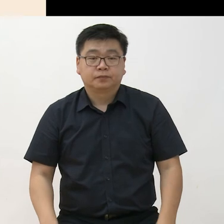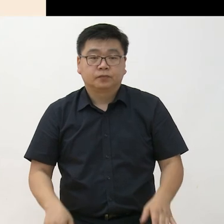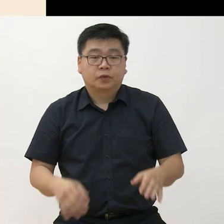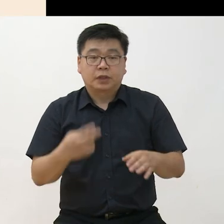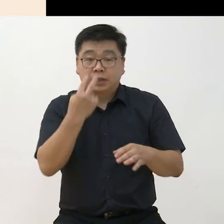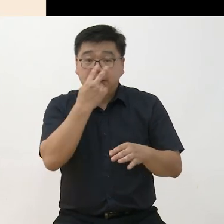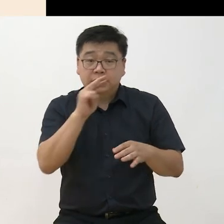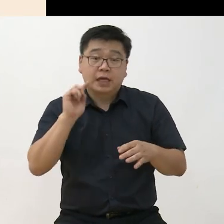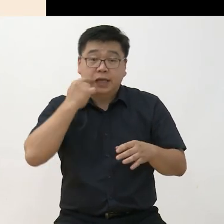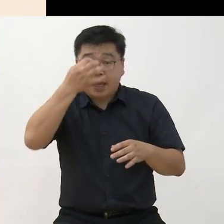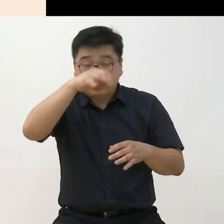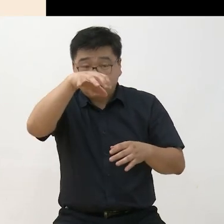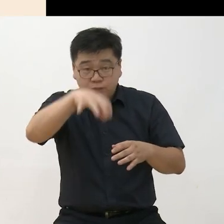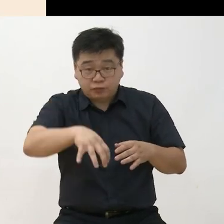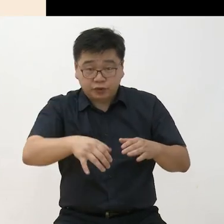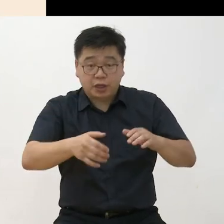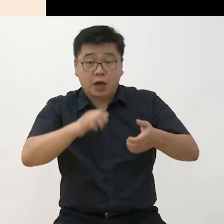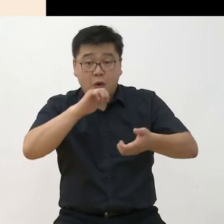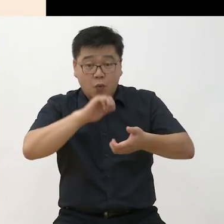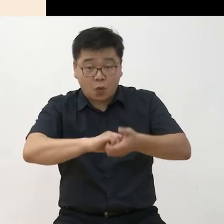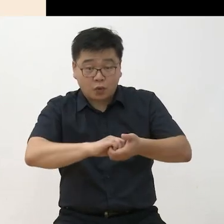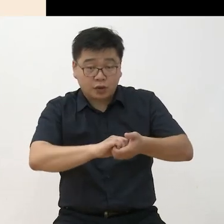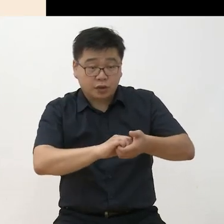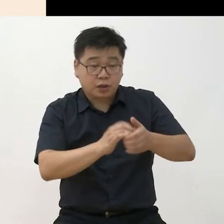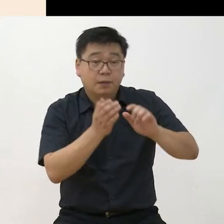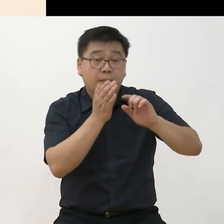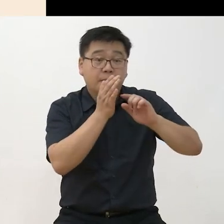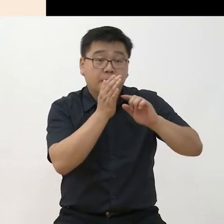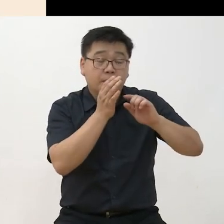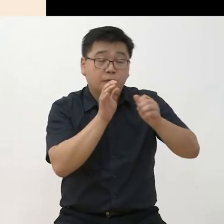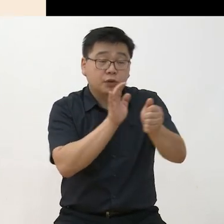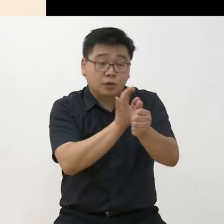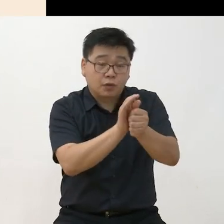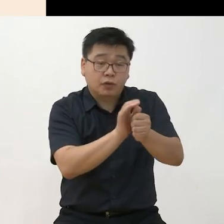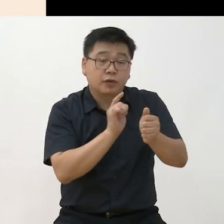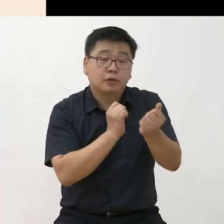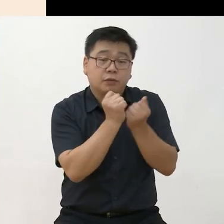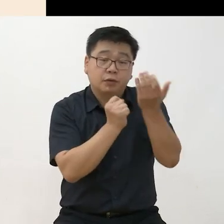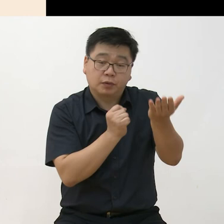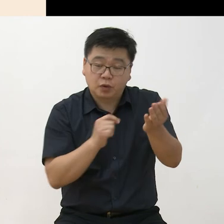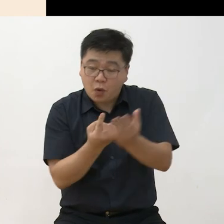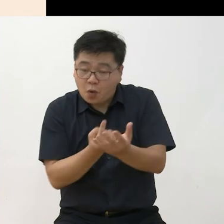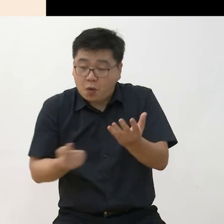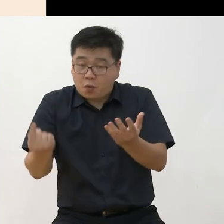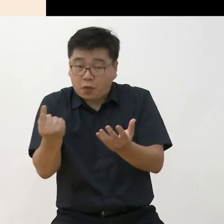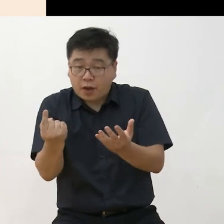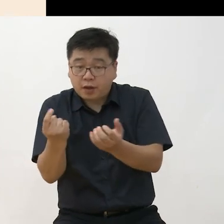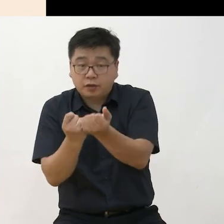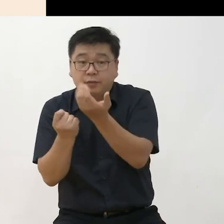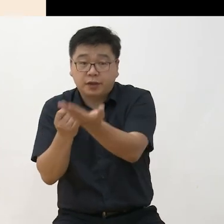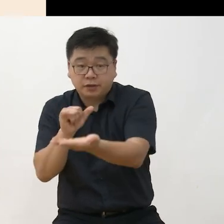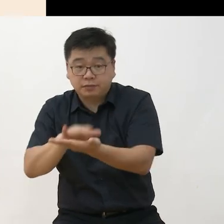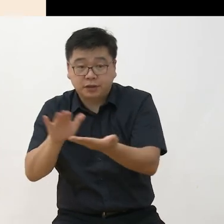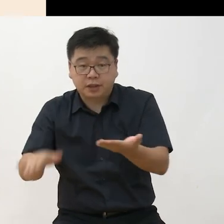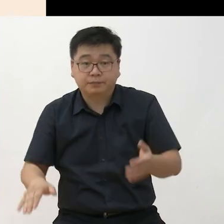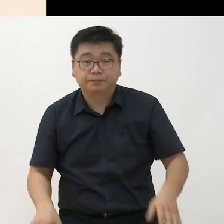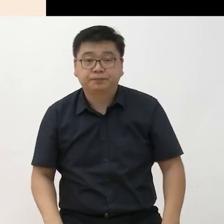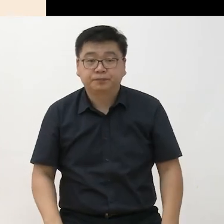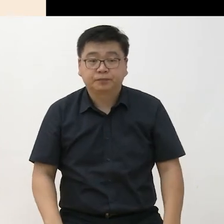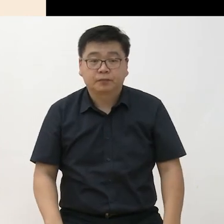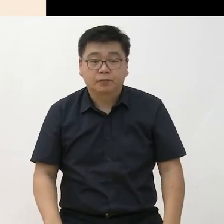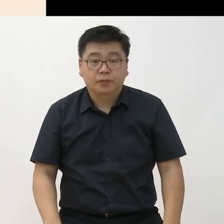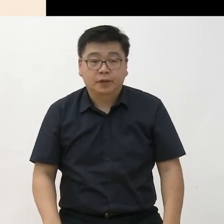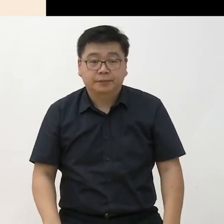이상으로 시각예술 분야 정시 공모랑 별도 공모 사업 설명을 마치고 공공예술 사업 잠깐 설명을 좀 드리도록 하겠습니다.